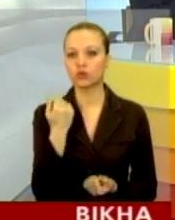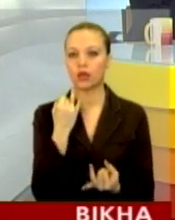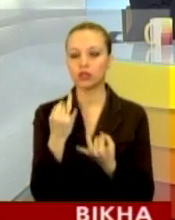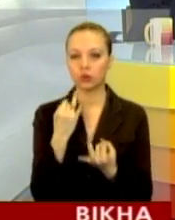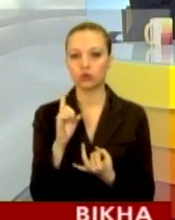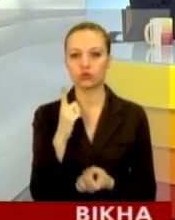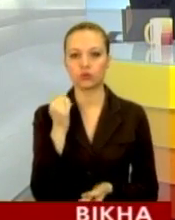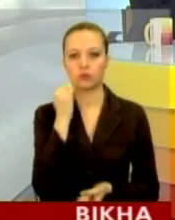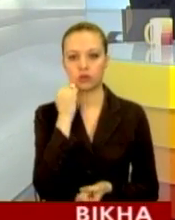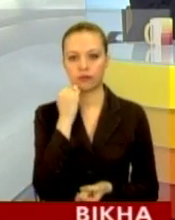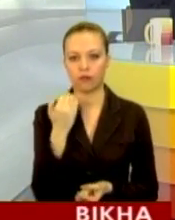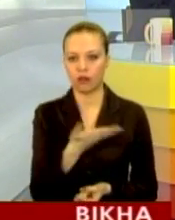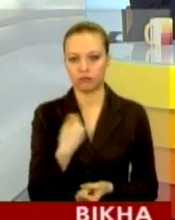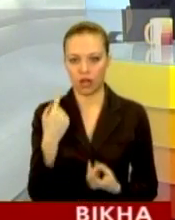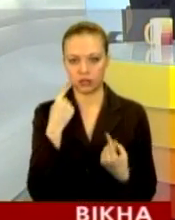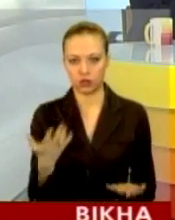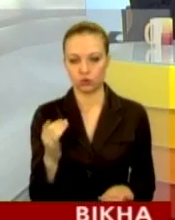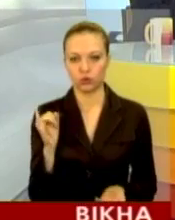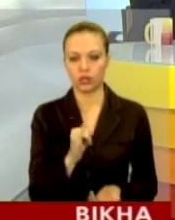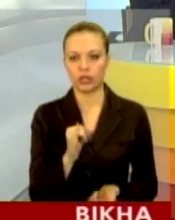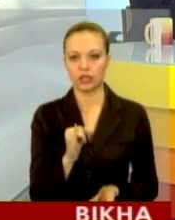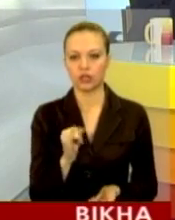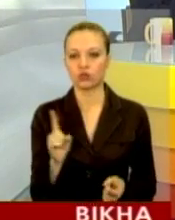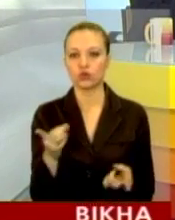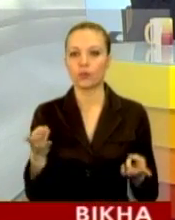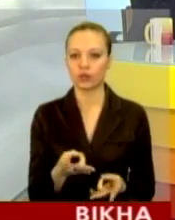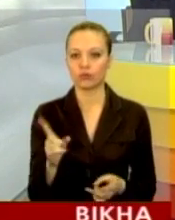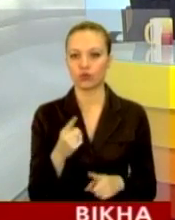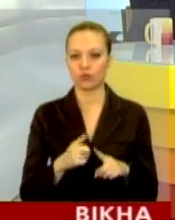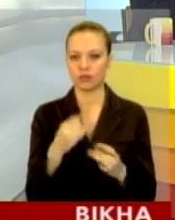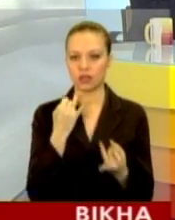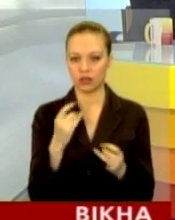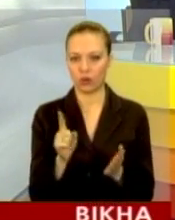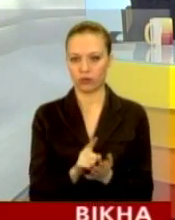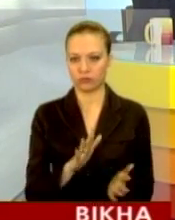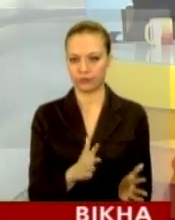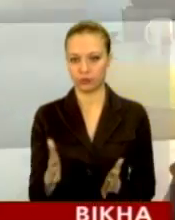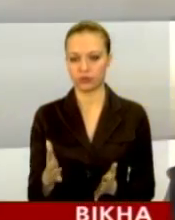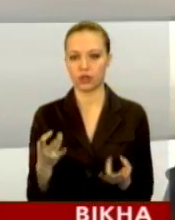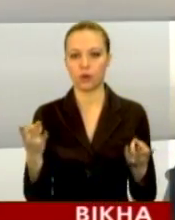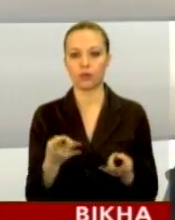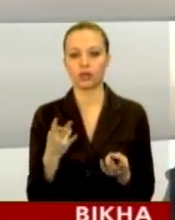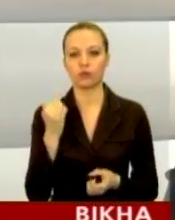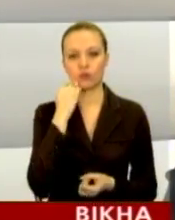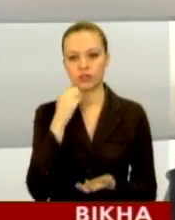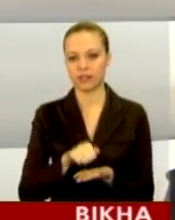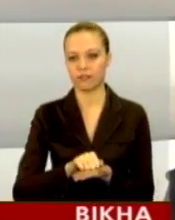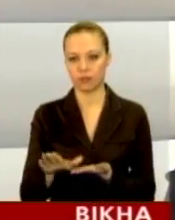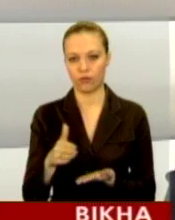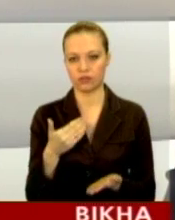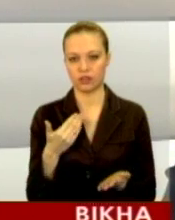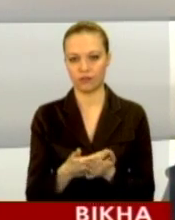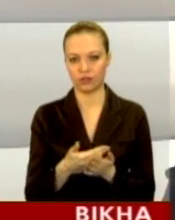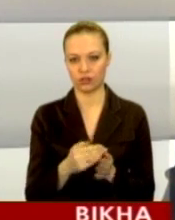діалогу, чому Москва нас не чує? І що потрібно для того, щоб цей діалог відбувся? Ну, потрібно Москві відмовитися від